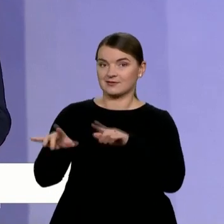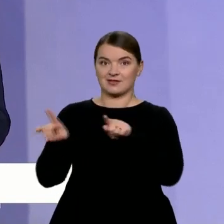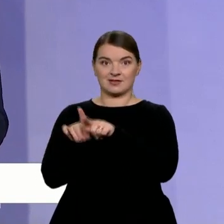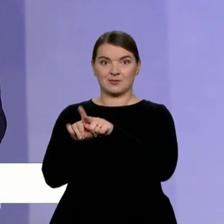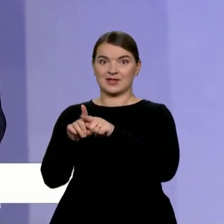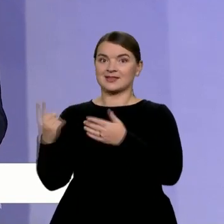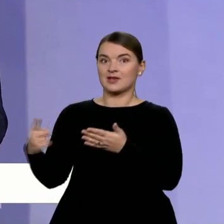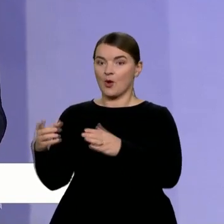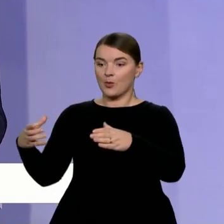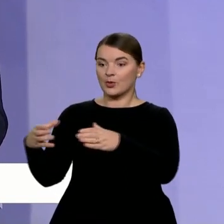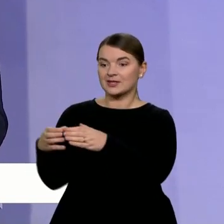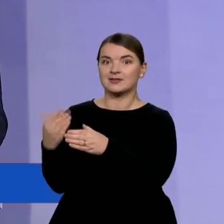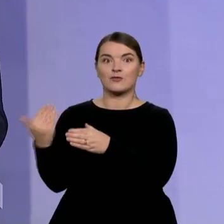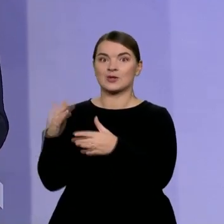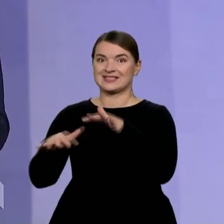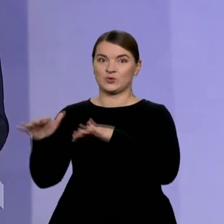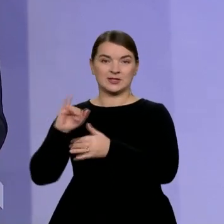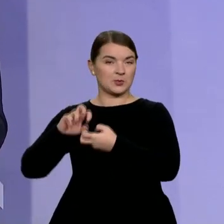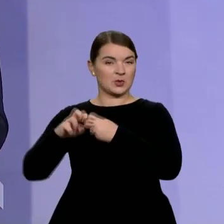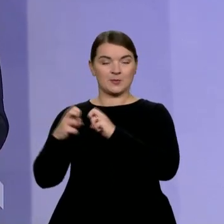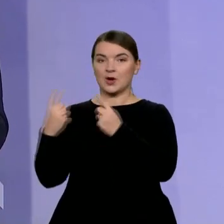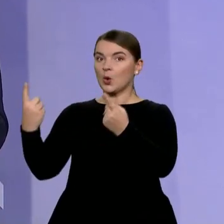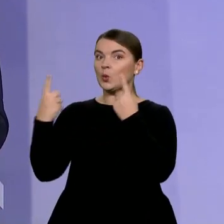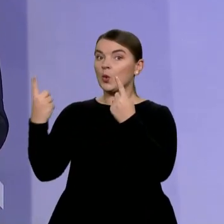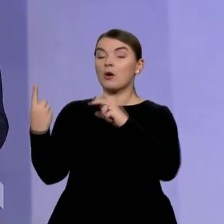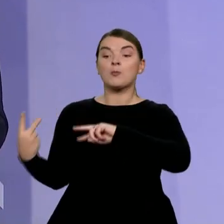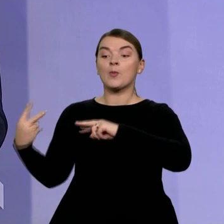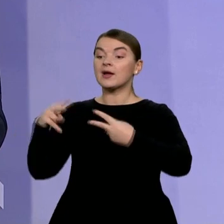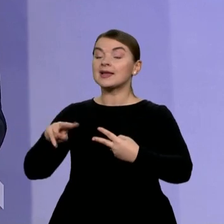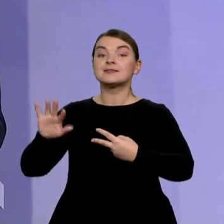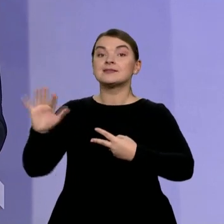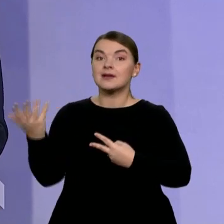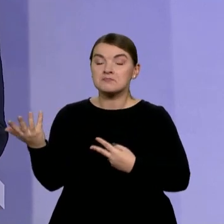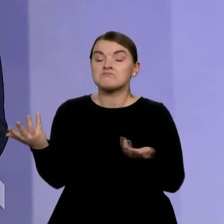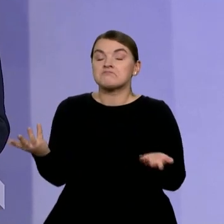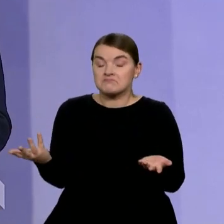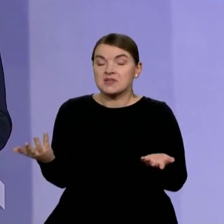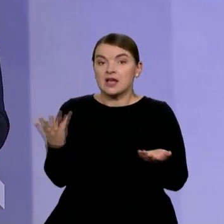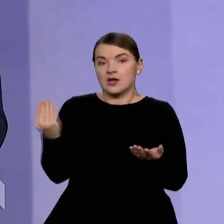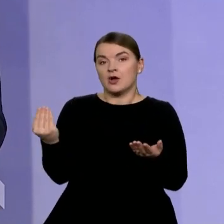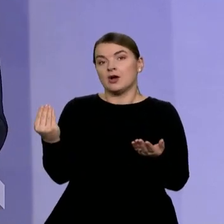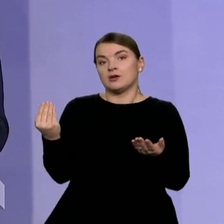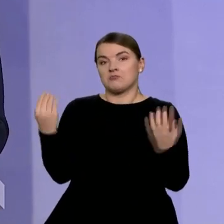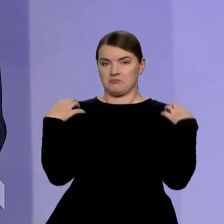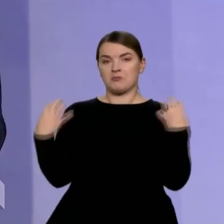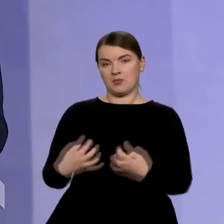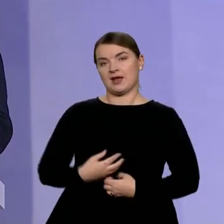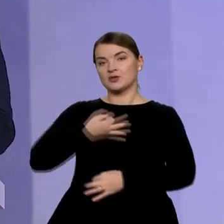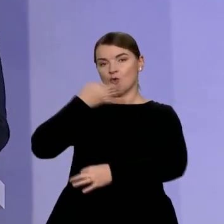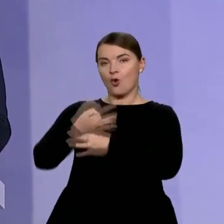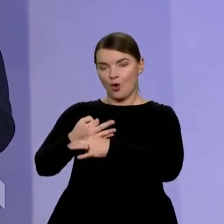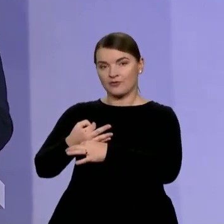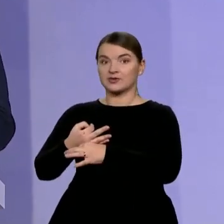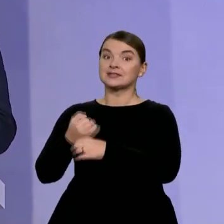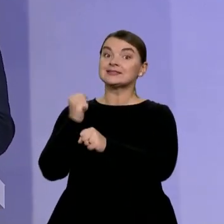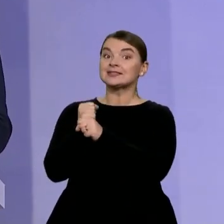situacija. Kaip tai keisti? Na, visų pirma, tai aš manau, kad tai yra tiesioginis mero darbas. Tarsi dirbti miesto